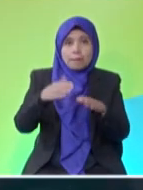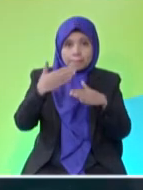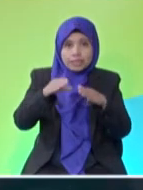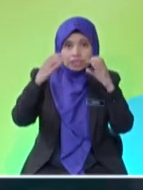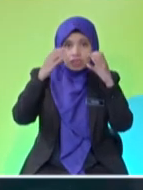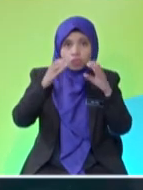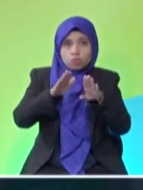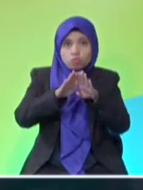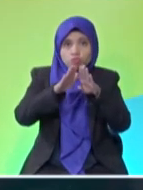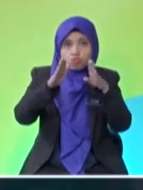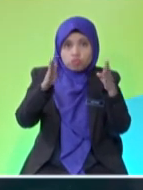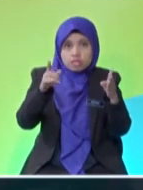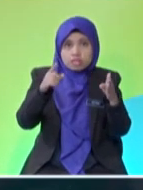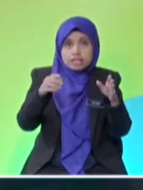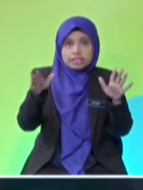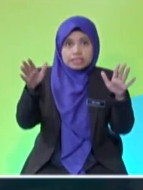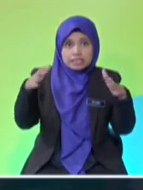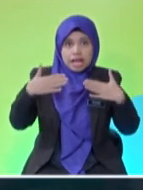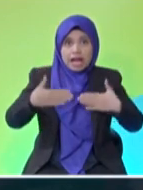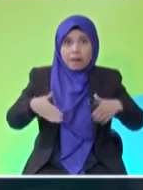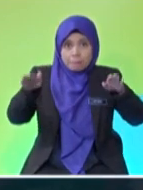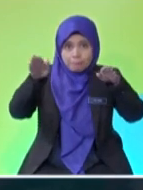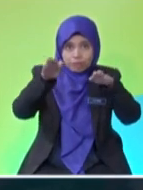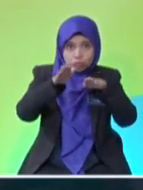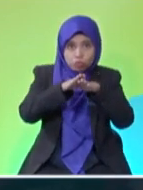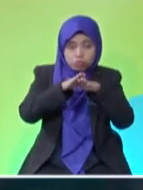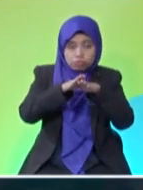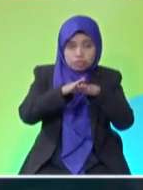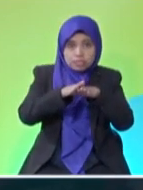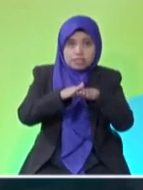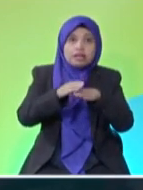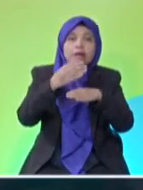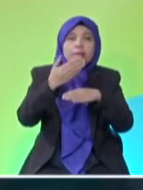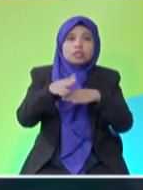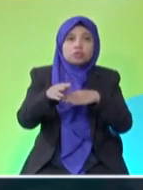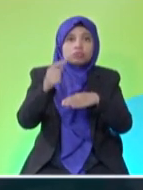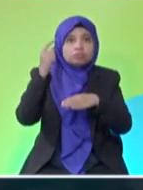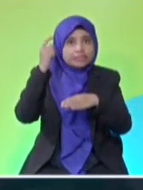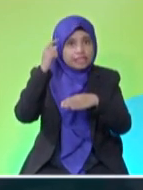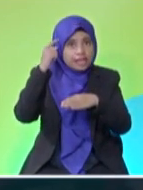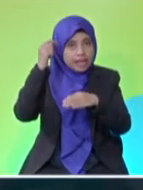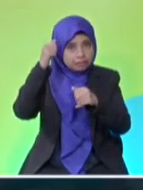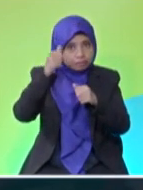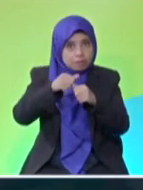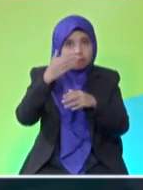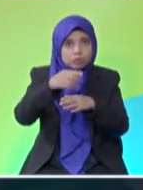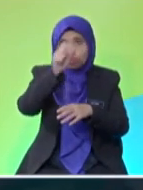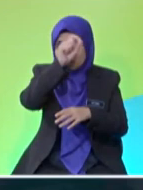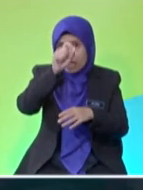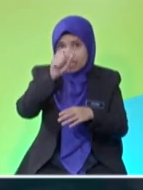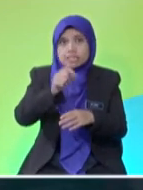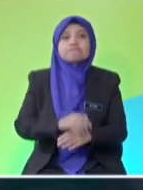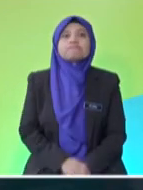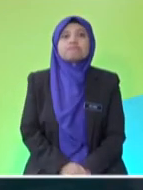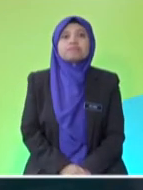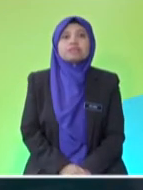penutup ini bila terus ingat dalam pikiran Mira saya tutup semua dan bilang belum mencatat di sebelahnya permainan